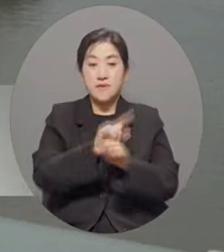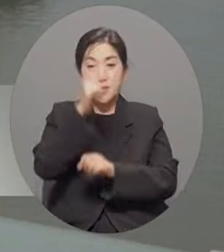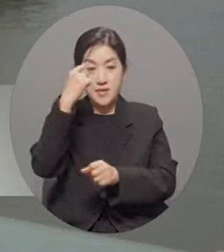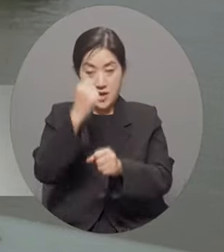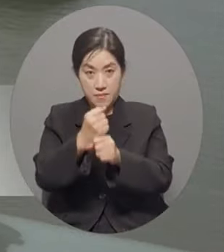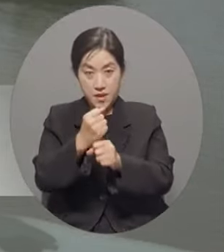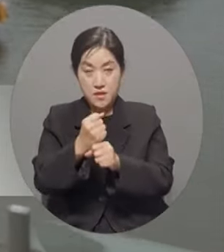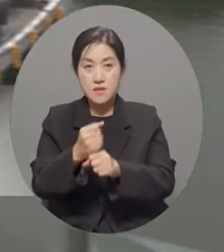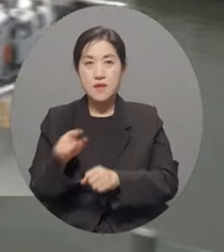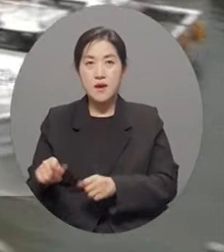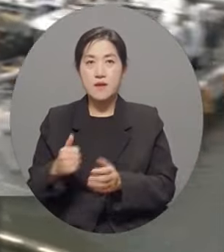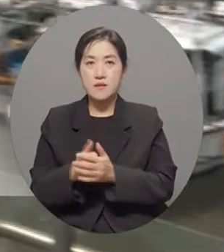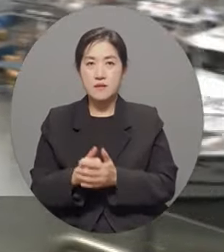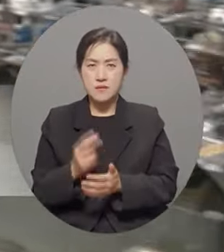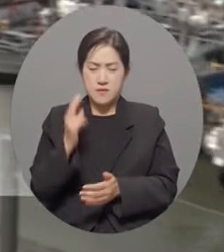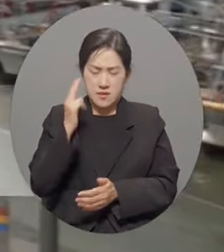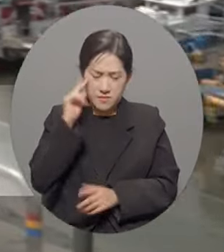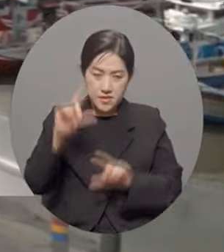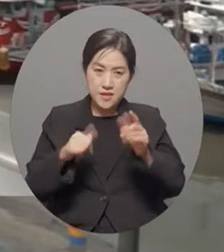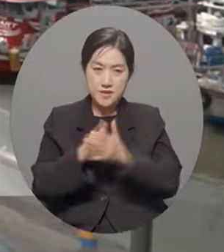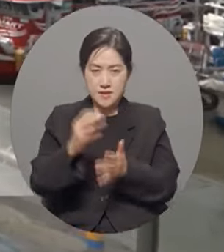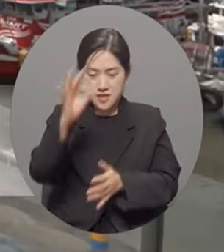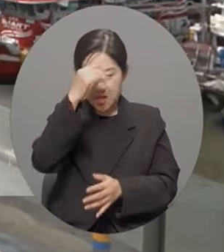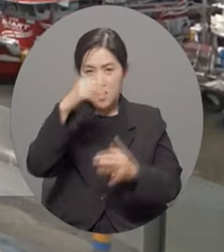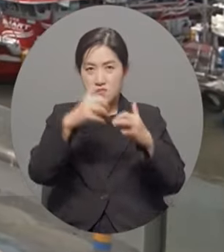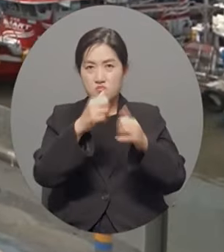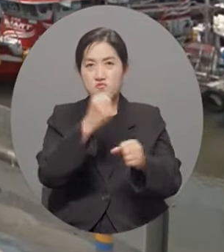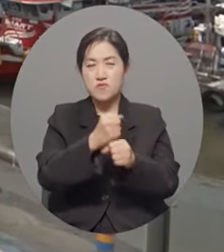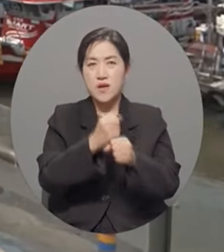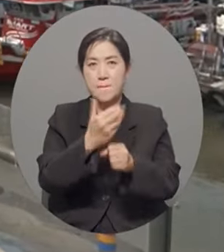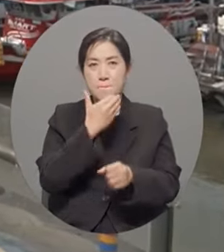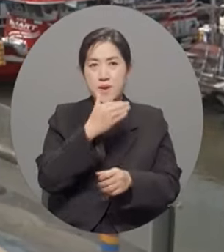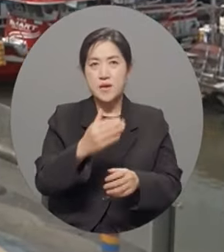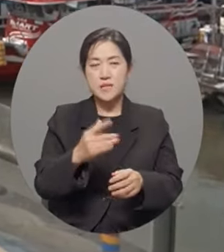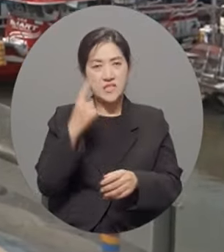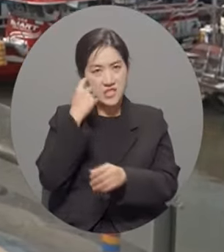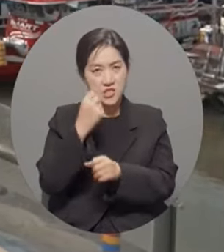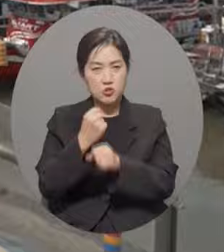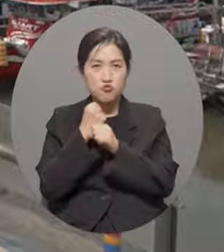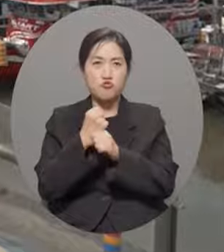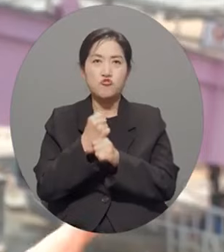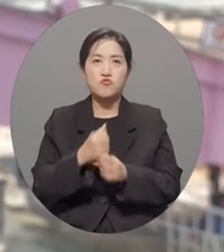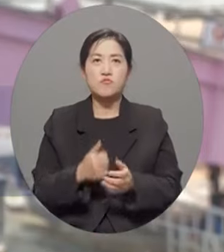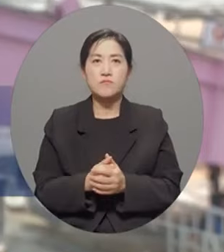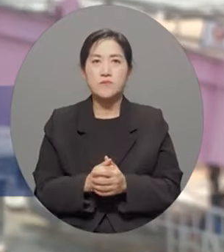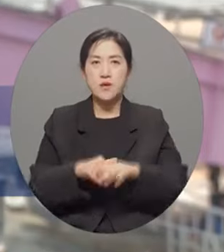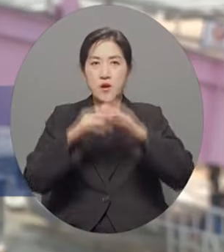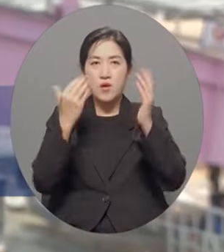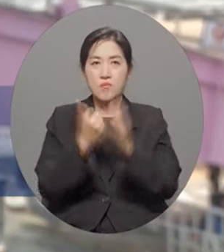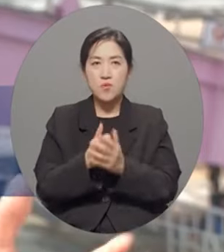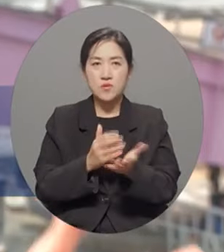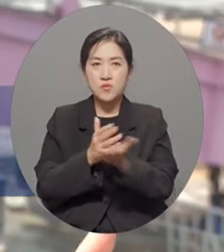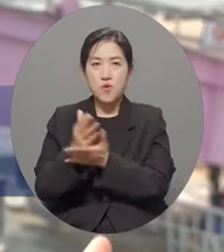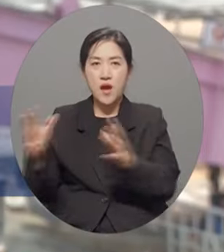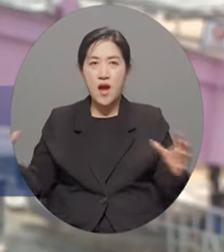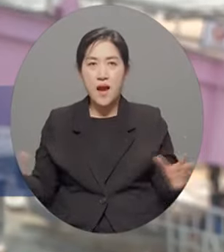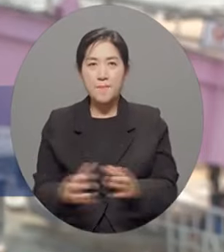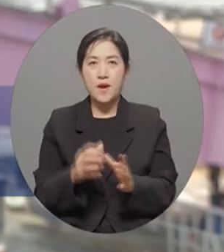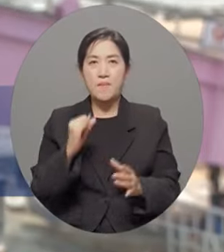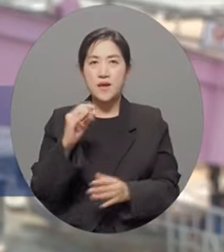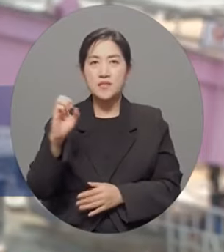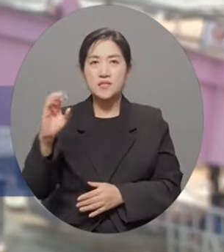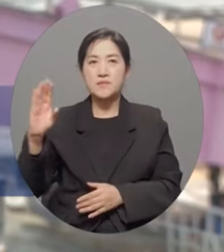박사는 극한의 환경에서 첨단 무기가 작동하는 핵심 기술을 연구했습니다. 모든 학과를 합치면 ICBM 하나